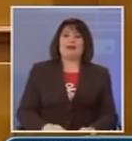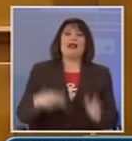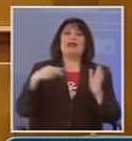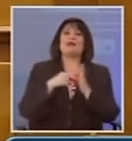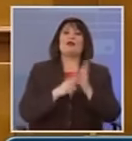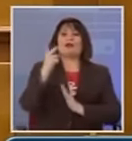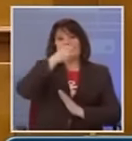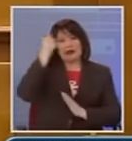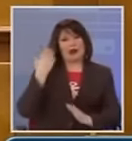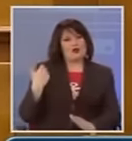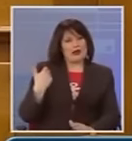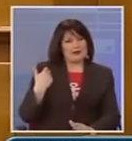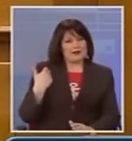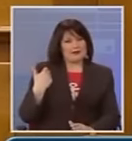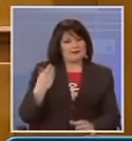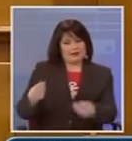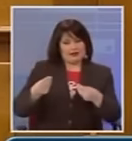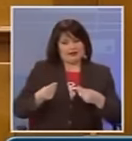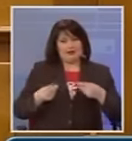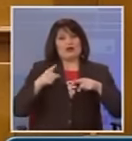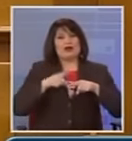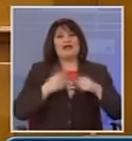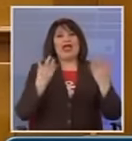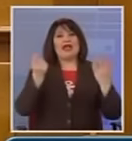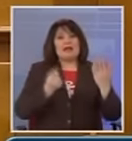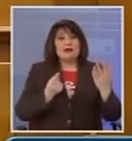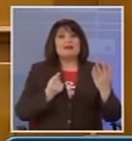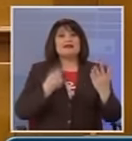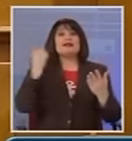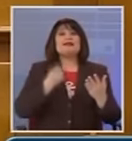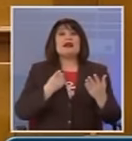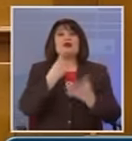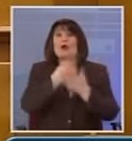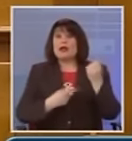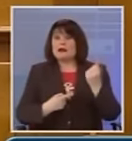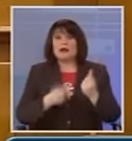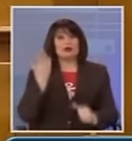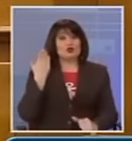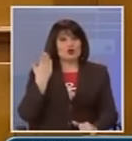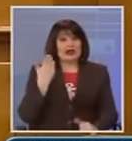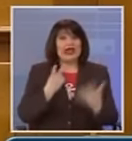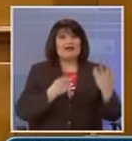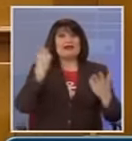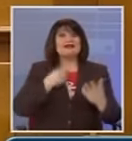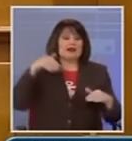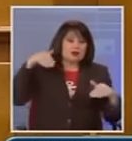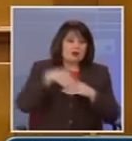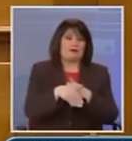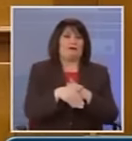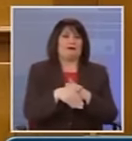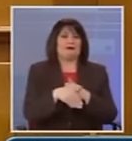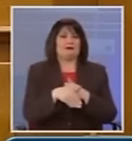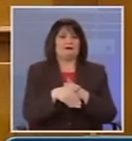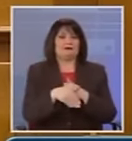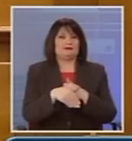12 βρήκαμε την Ελλάδα με 9,5% έλλειμμα για τη χρονιά εκείνη, με 7% ύφεση,